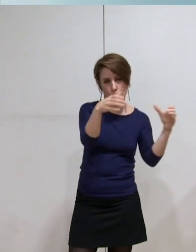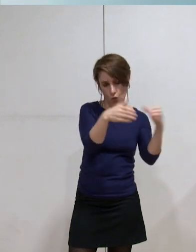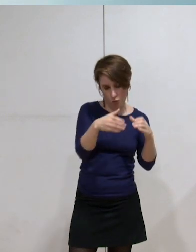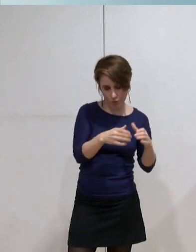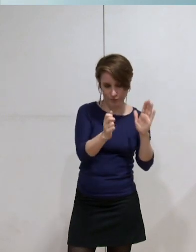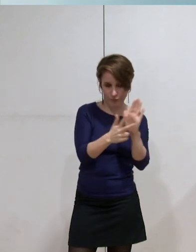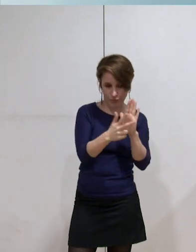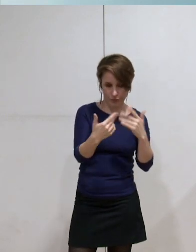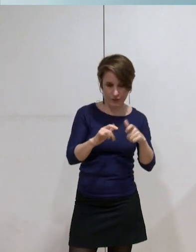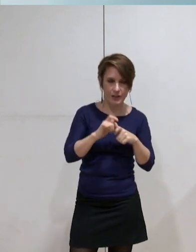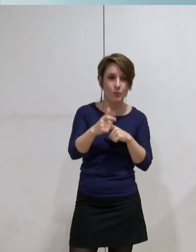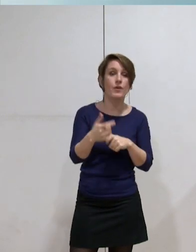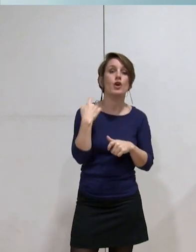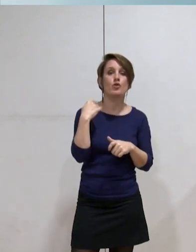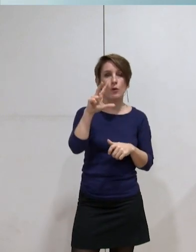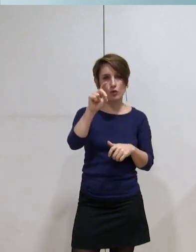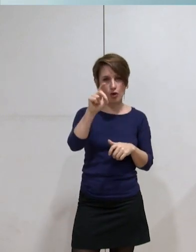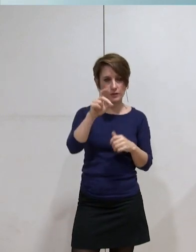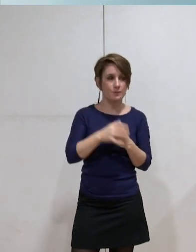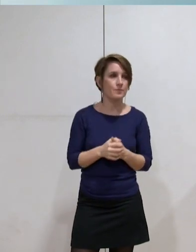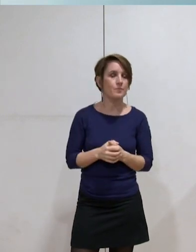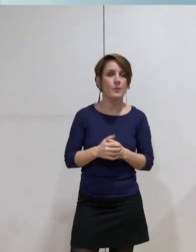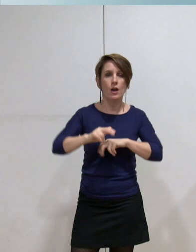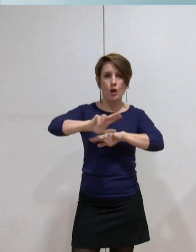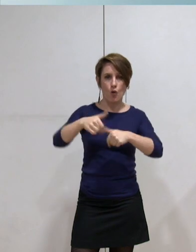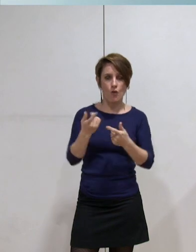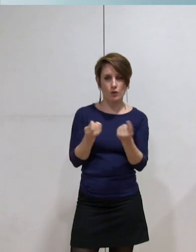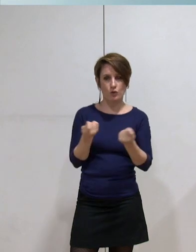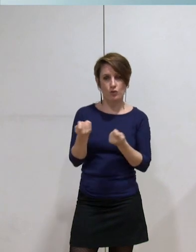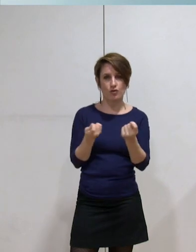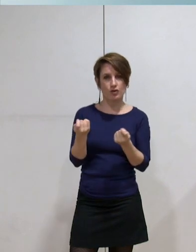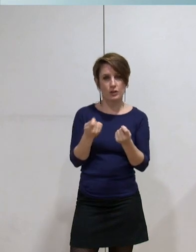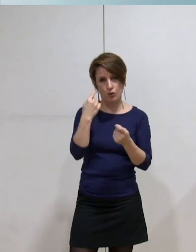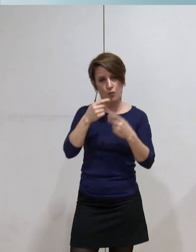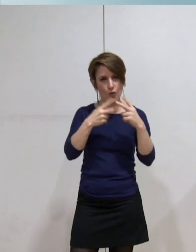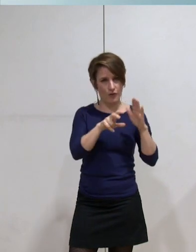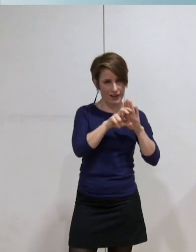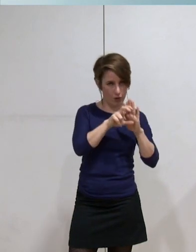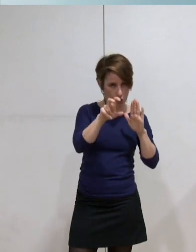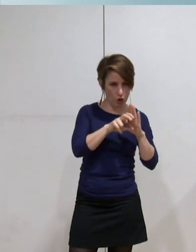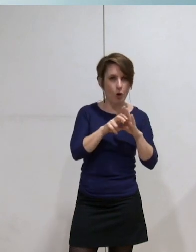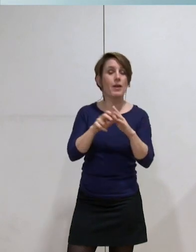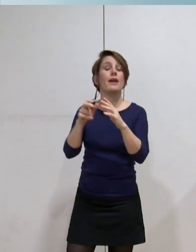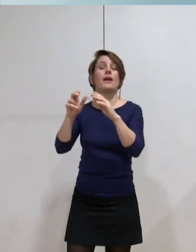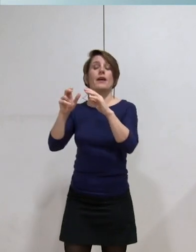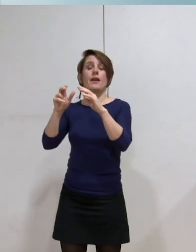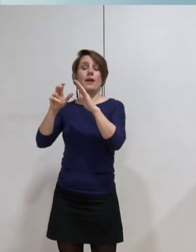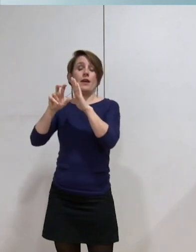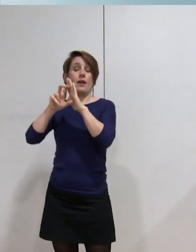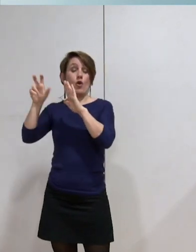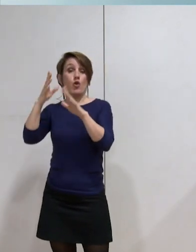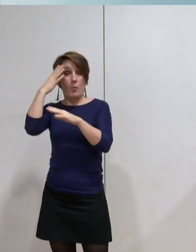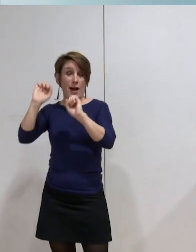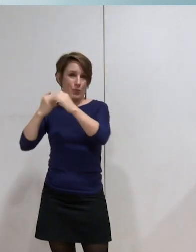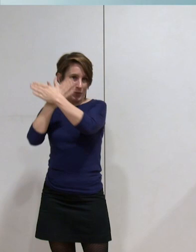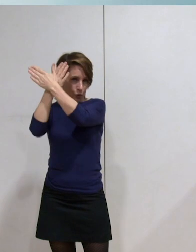délibération adopté la 30 c'est une convention de gestion entre la Ville de Grenoble et Grenoble Alpe métropole et fait